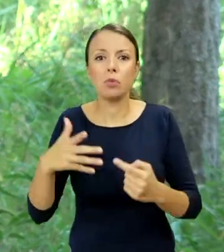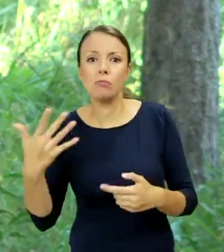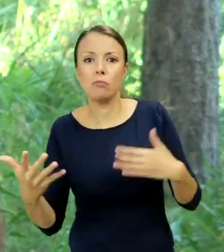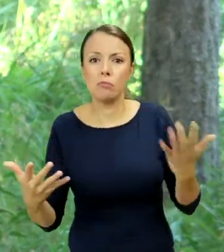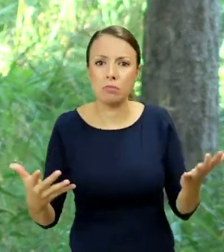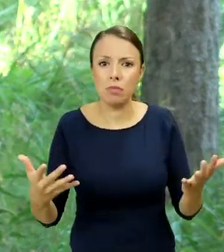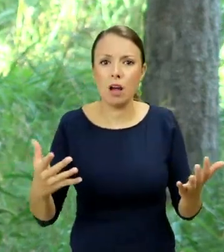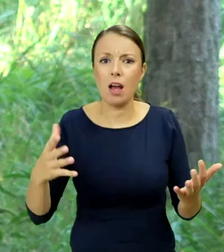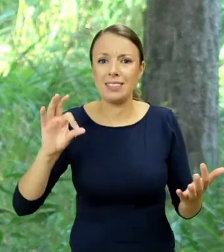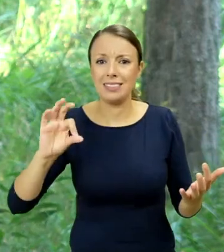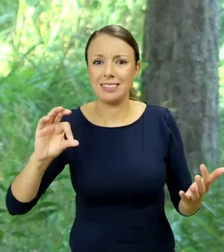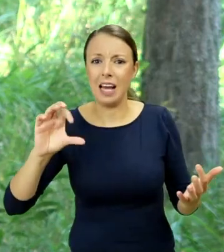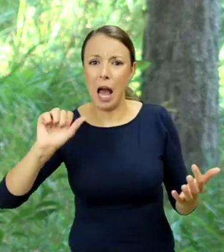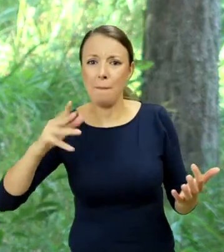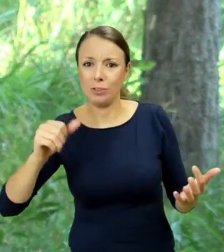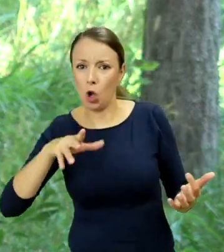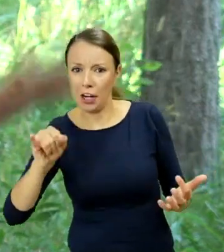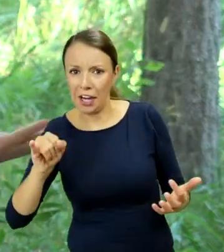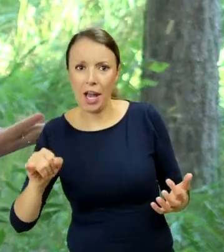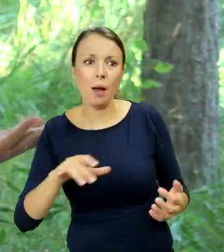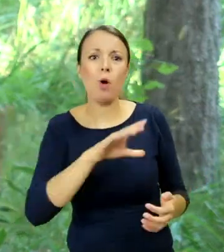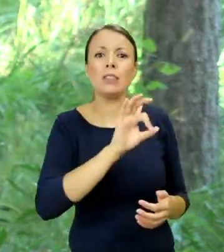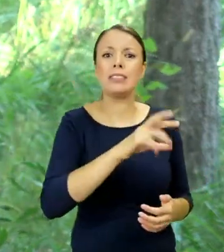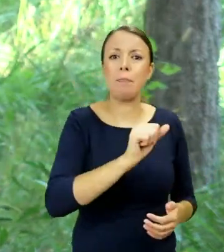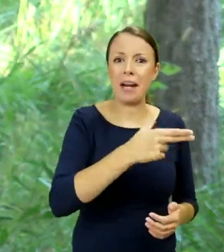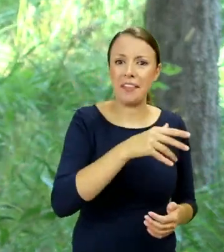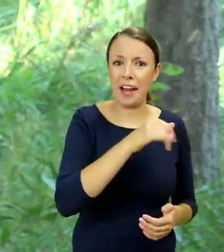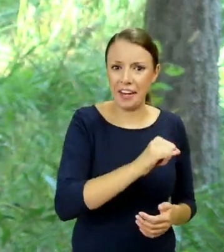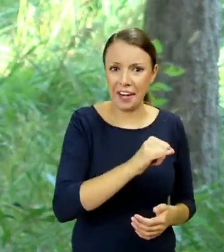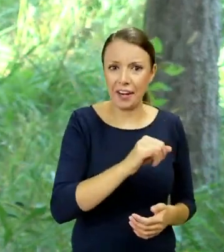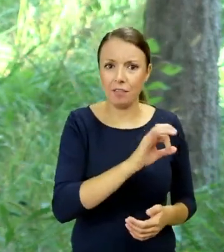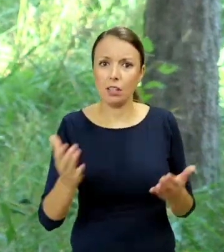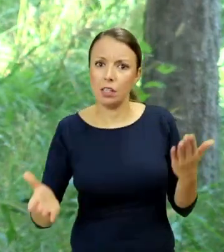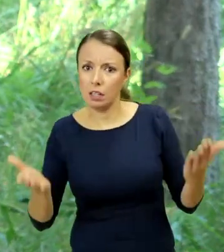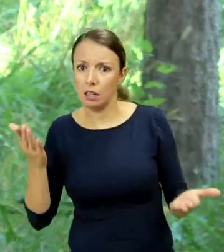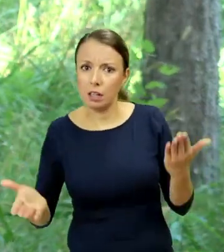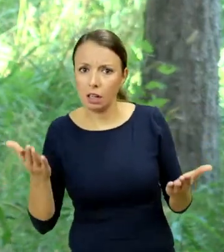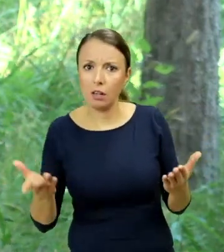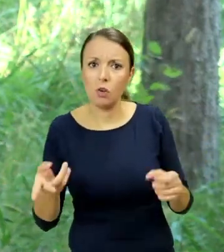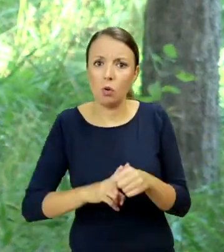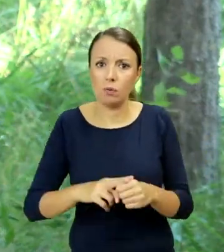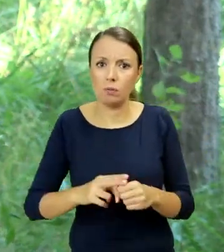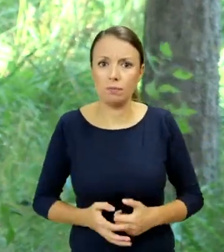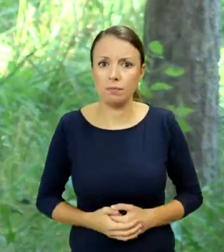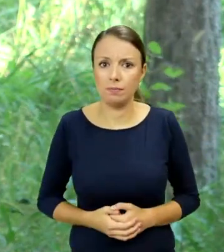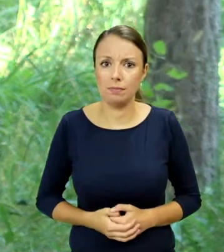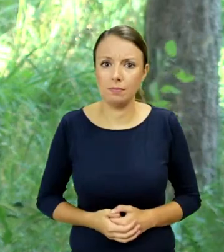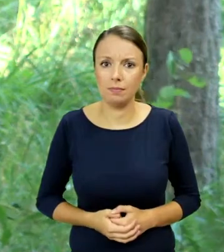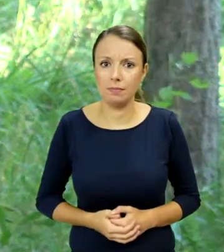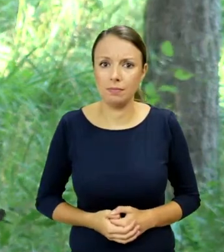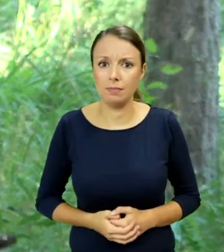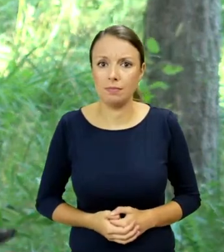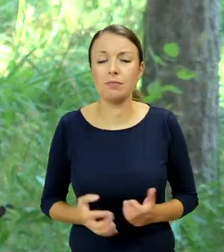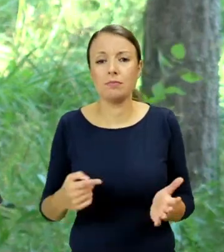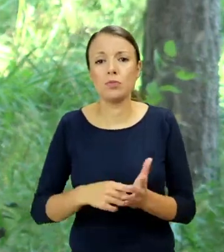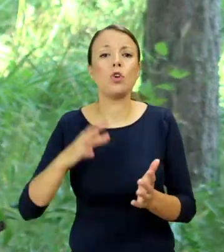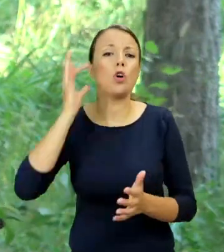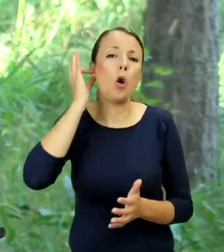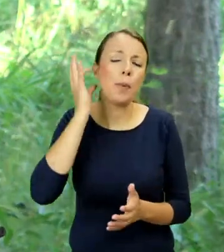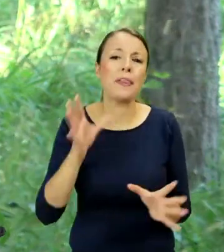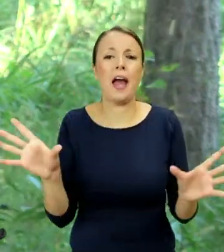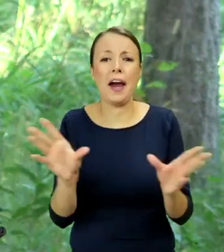na nowo. Więc ten nurt, który skłaniał się, że jednak kobiety ramię w ramię z